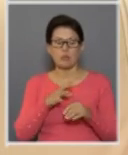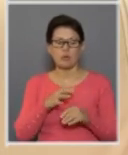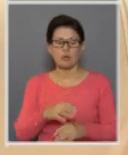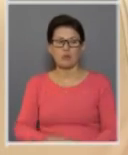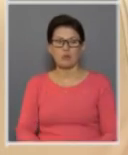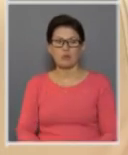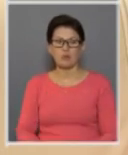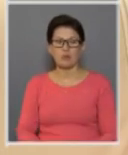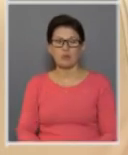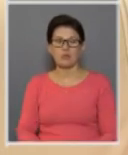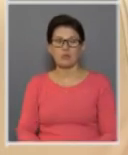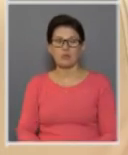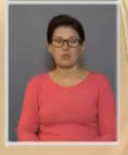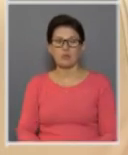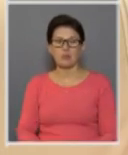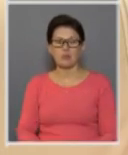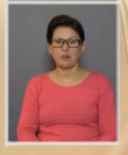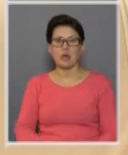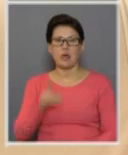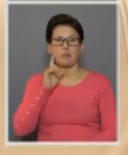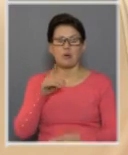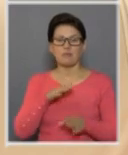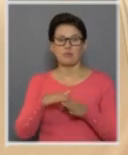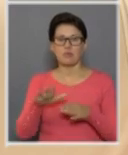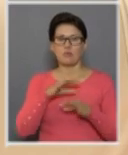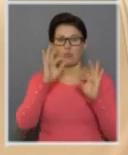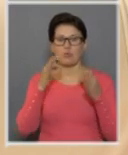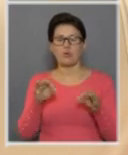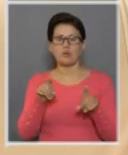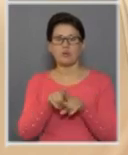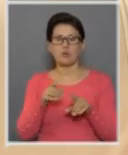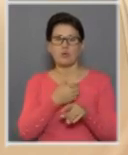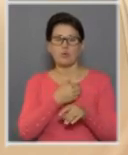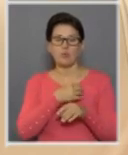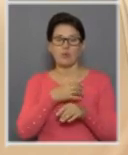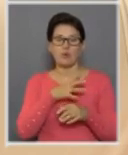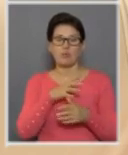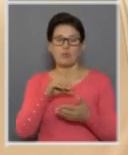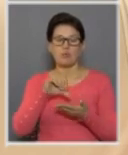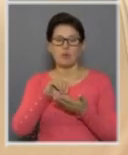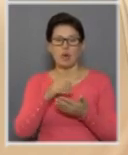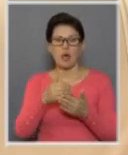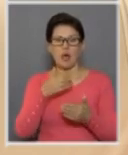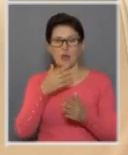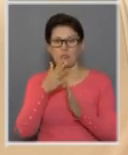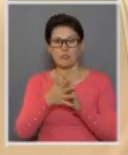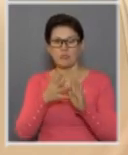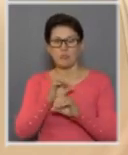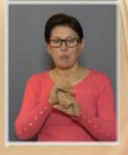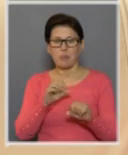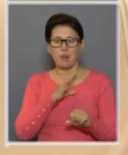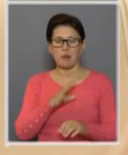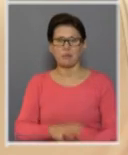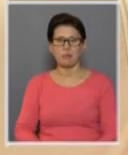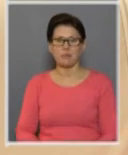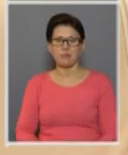құпия болсын. Неге өнер иелері шықпаған ән болған соң? Бәрін өнер иелері құпия ұстағысы келеді. Алдын ала айтуға болмайды ғой. Жақсы,